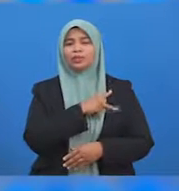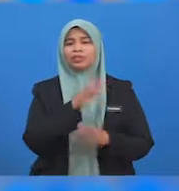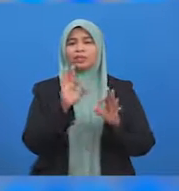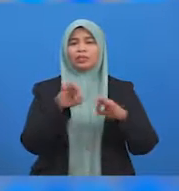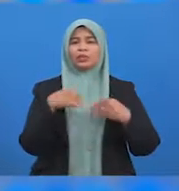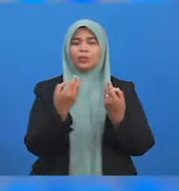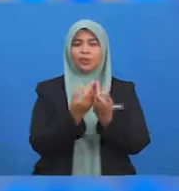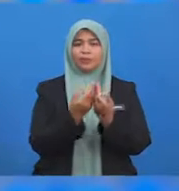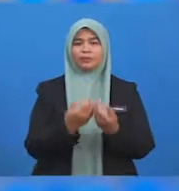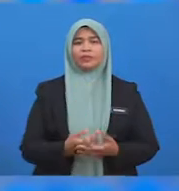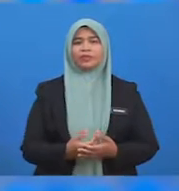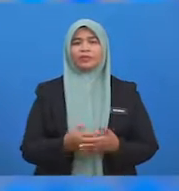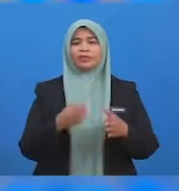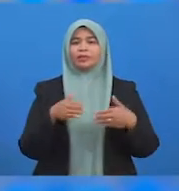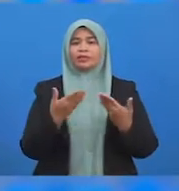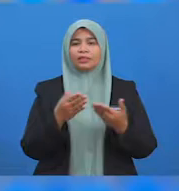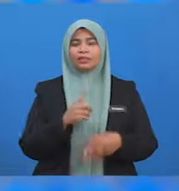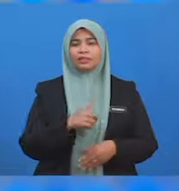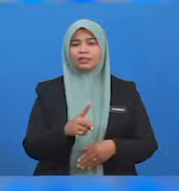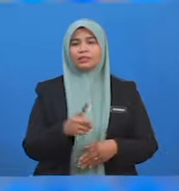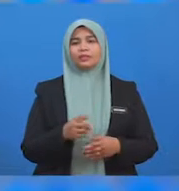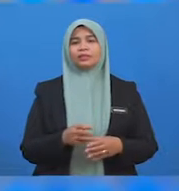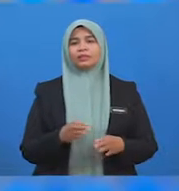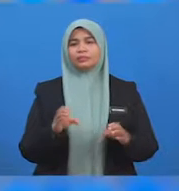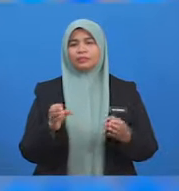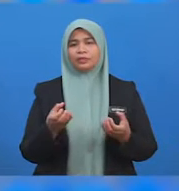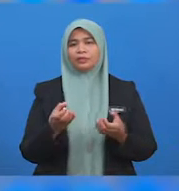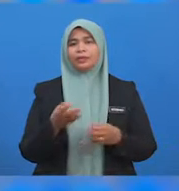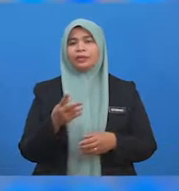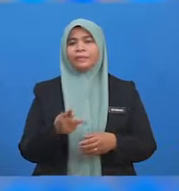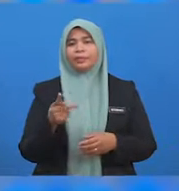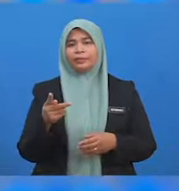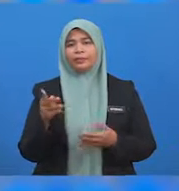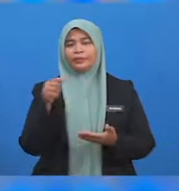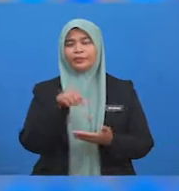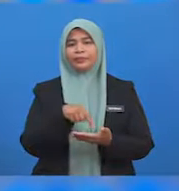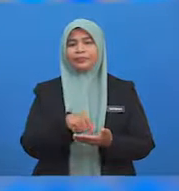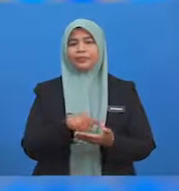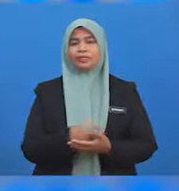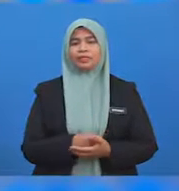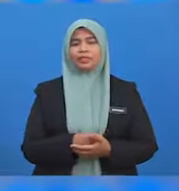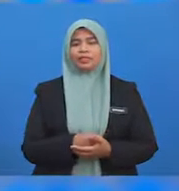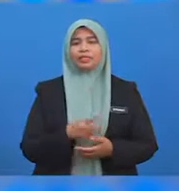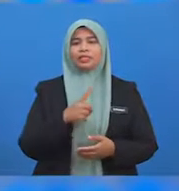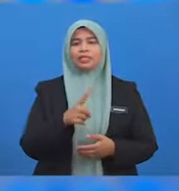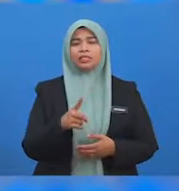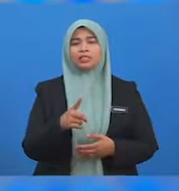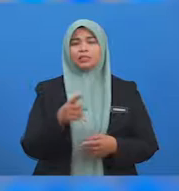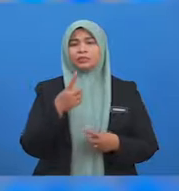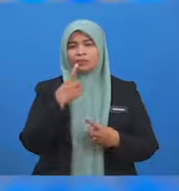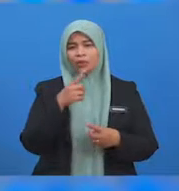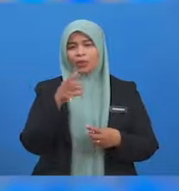Islam meraikan kesedihan ini? Islam meraikannya dengan si waris